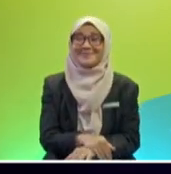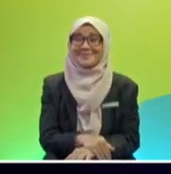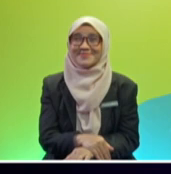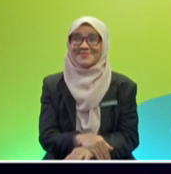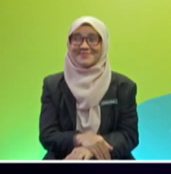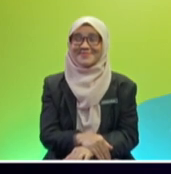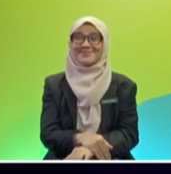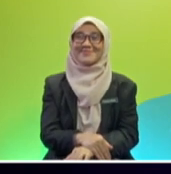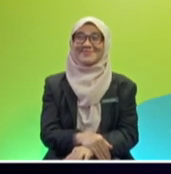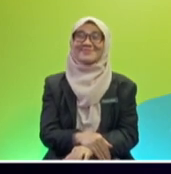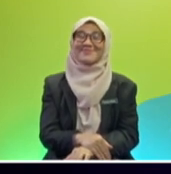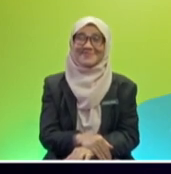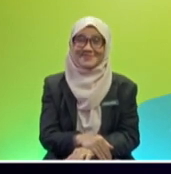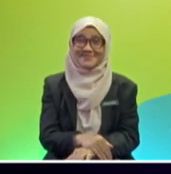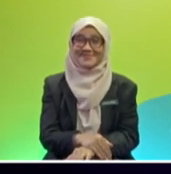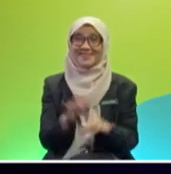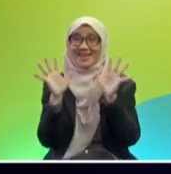Terkejut. Adik akak rupanya.